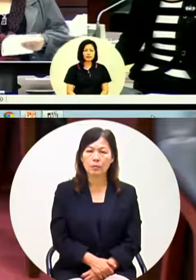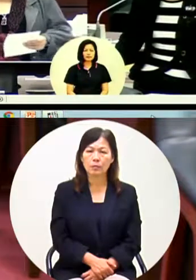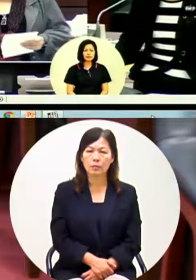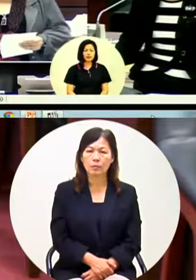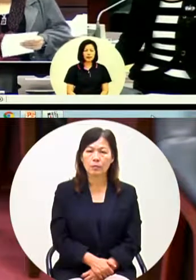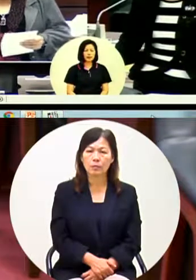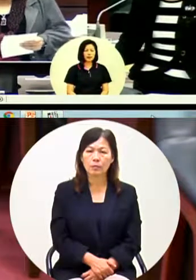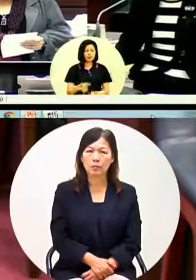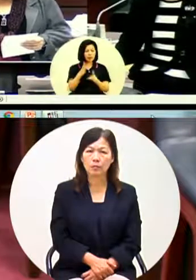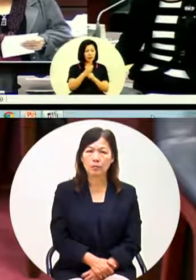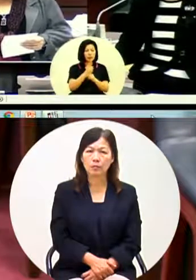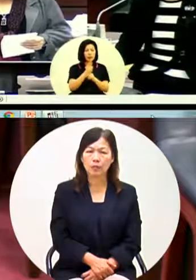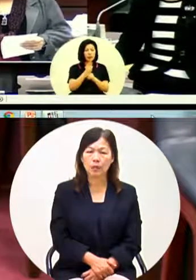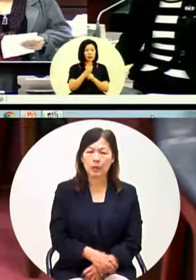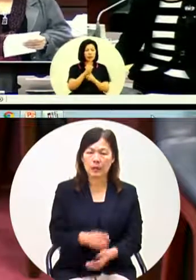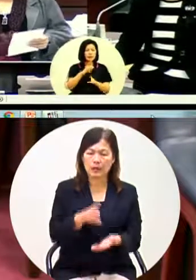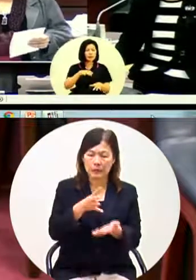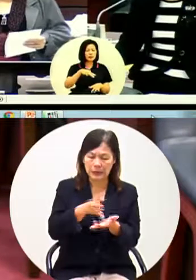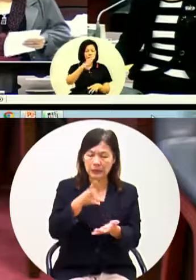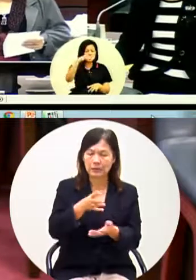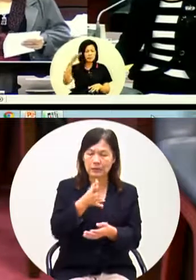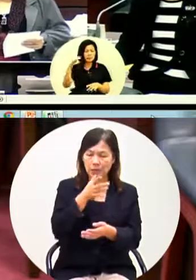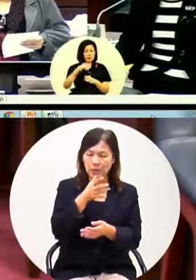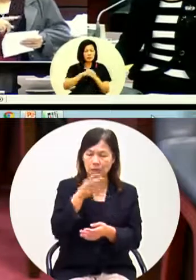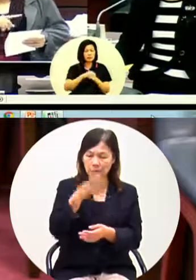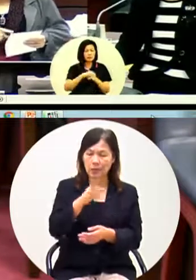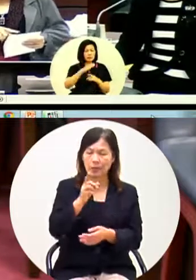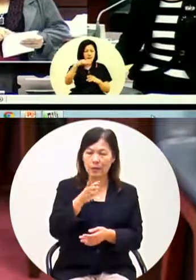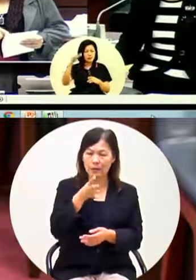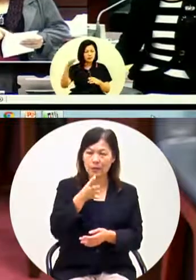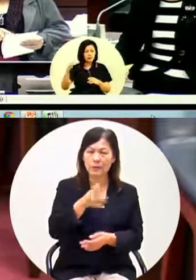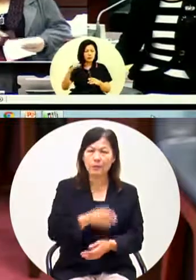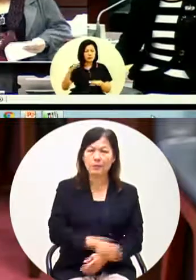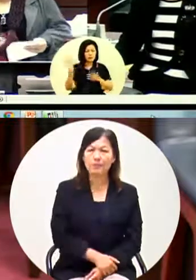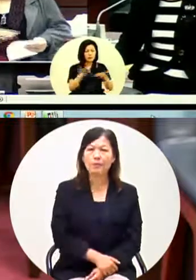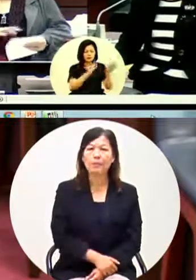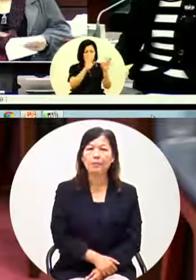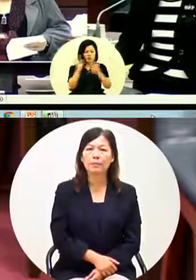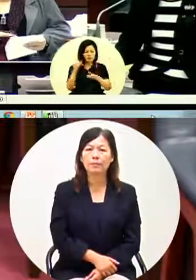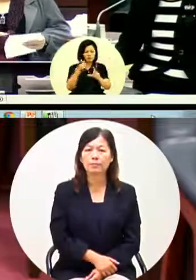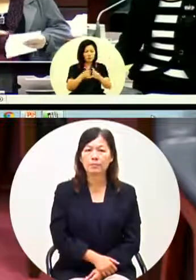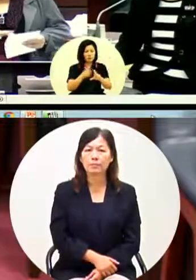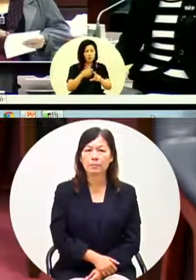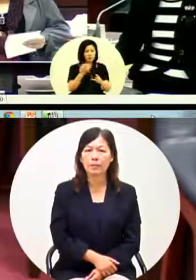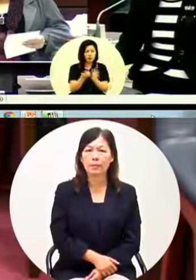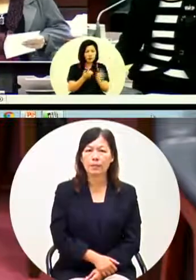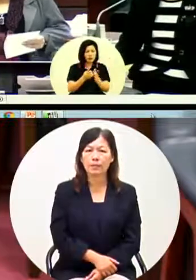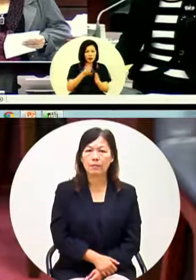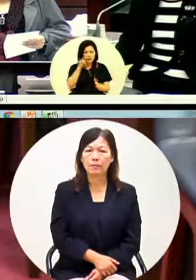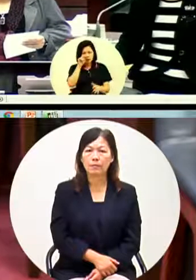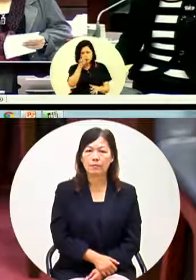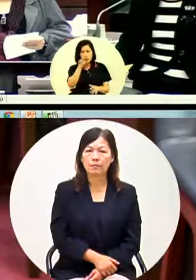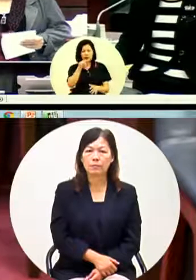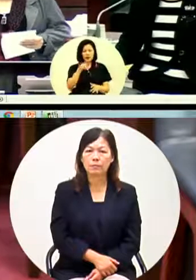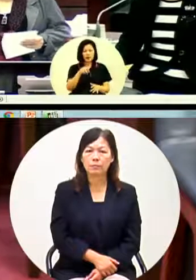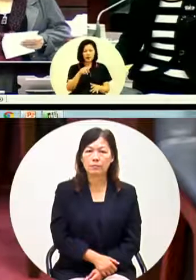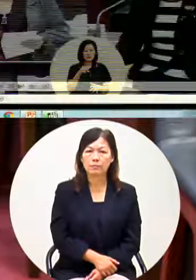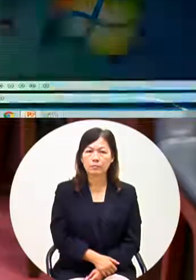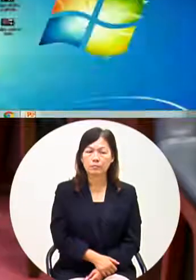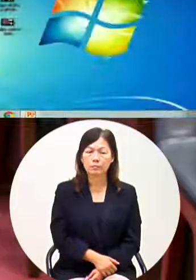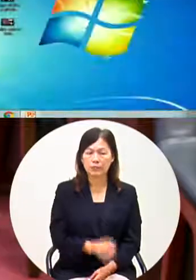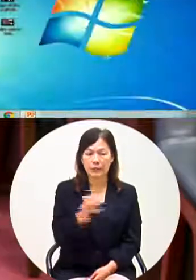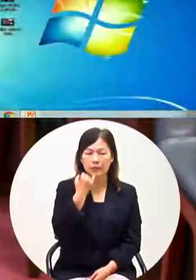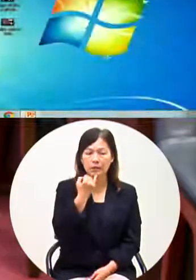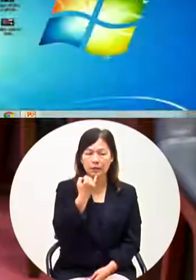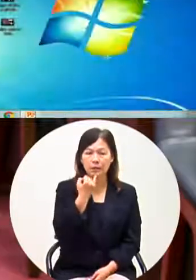音山的风景区，吼、哦、啊，伫迄个所在，我拄则看，拄则柯。 可以的，好，我们再播